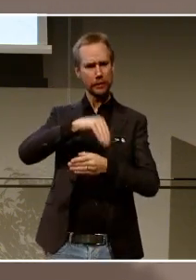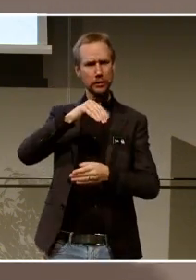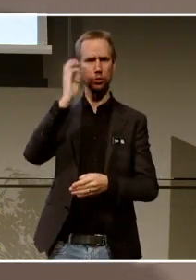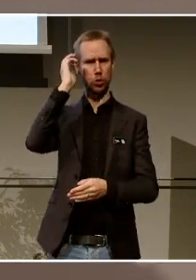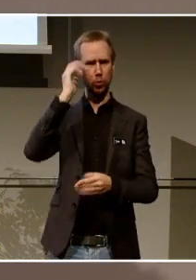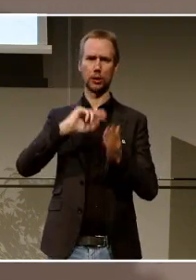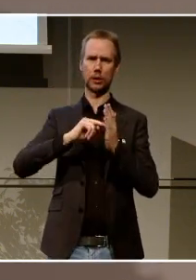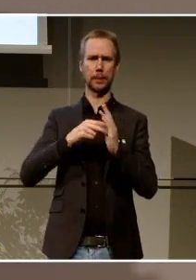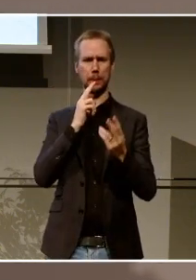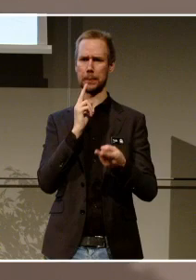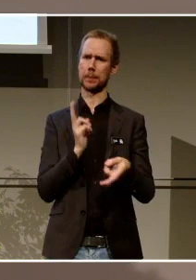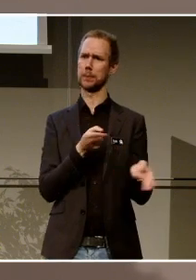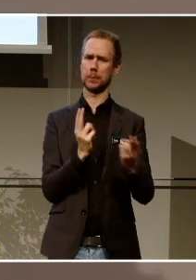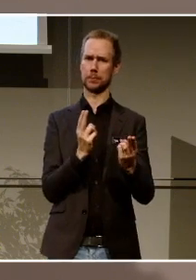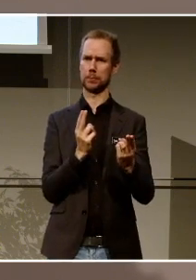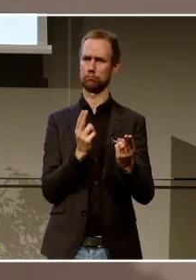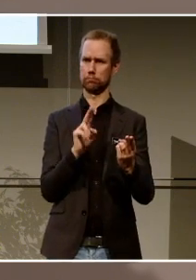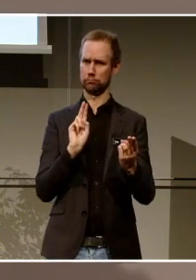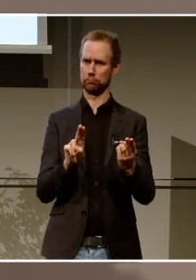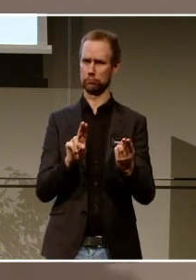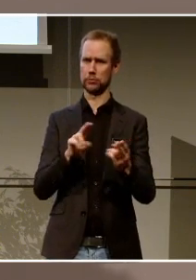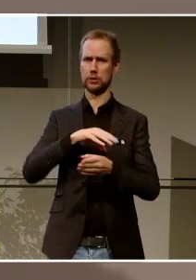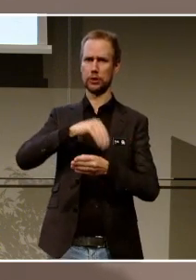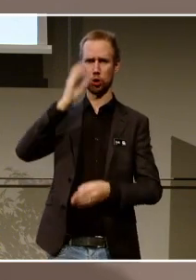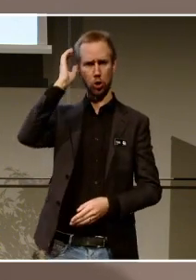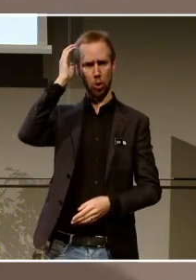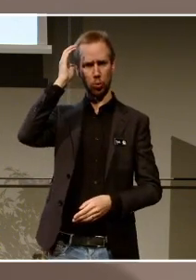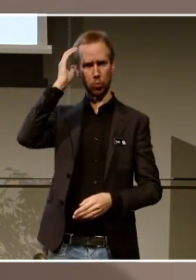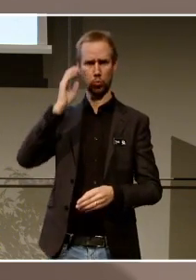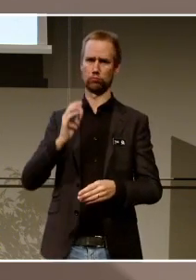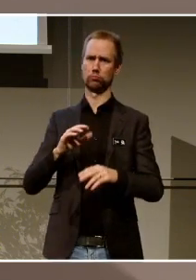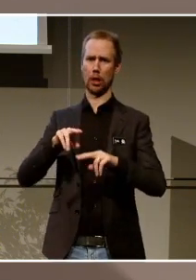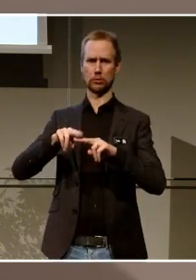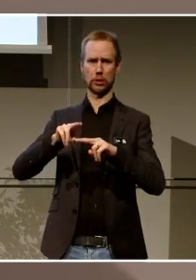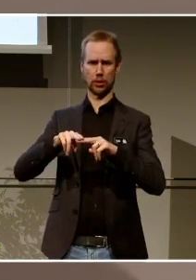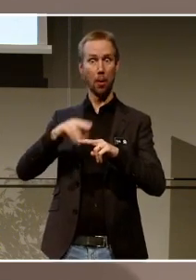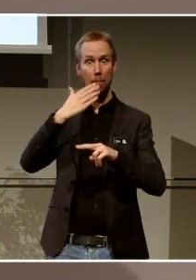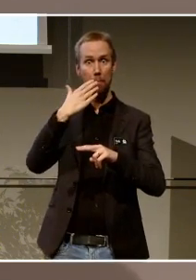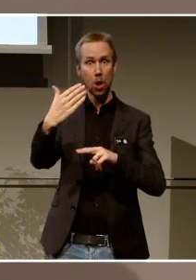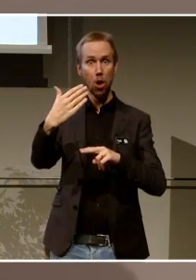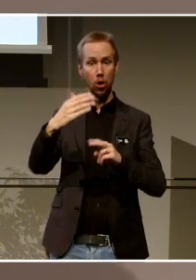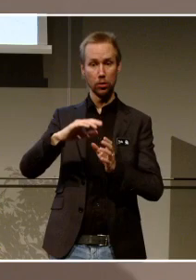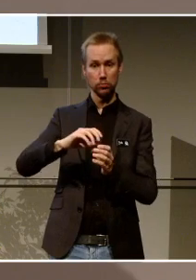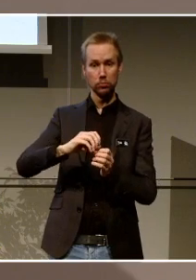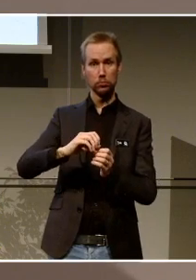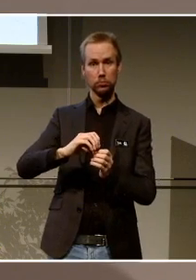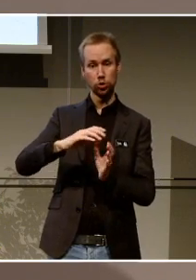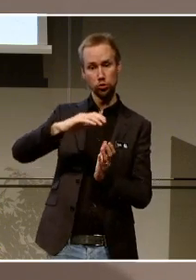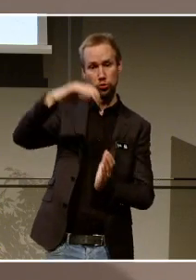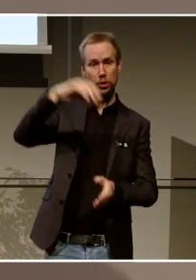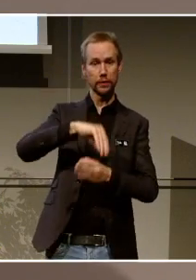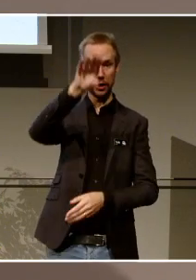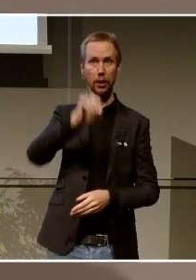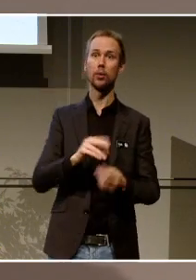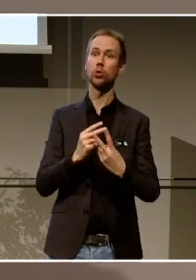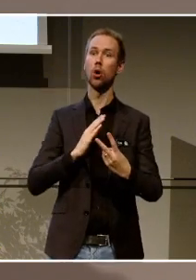radioanstalt. Och så tänkte man att det var jättebra att bygga ut det här i hela landet. För då kunde vi ha radiosända gudstjänster.